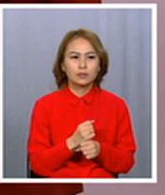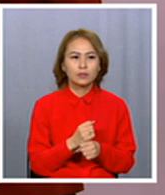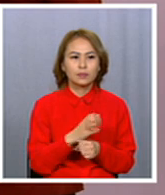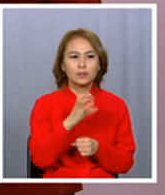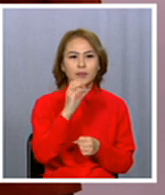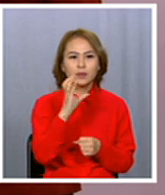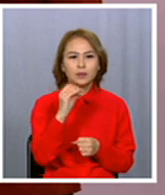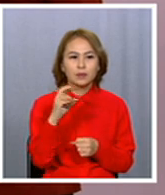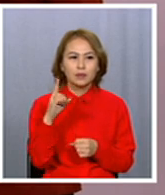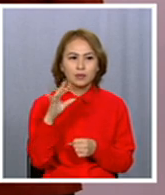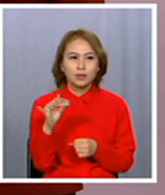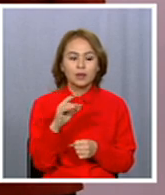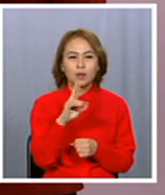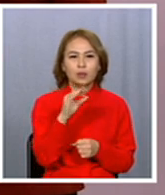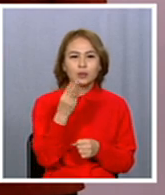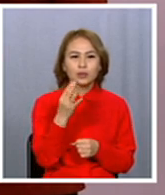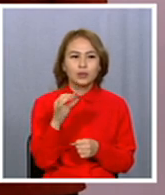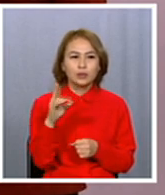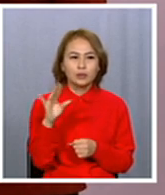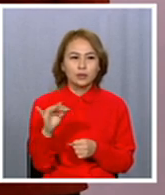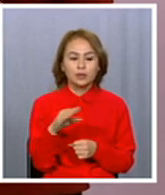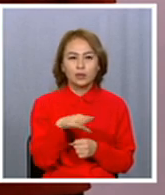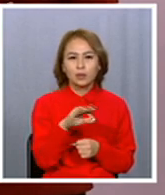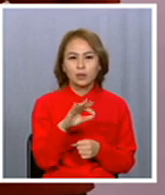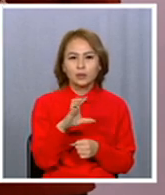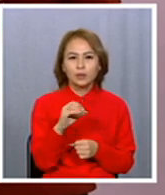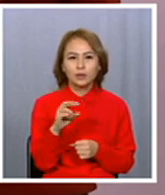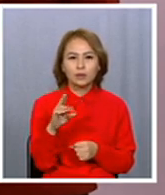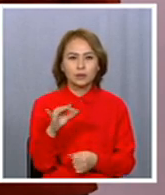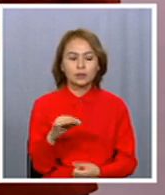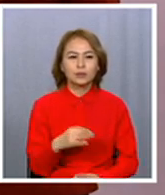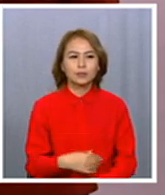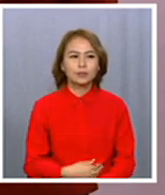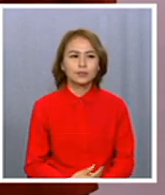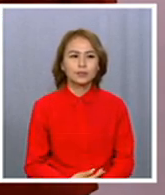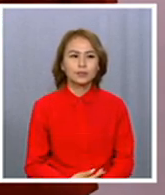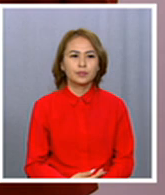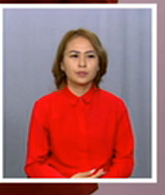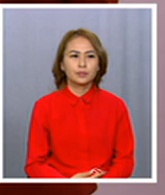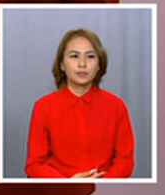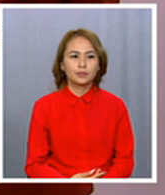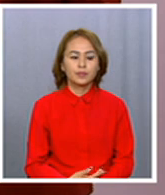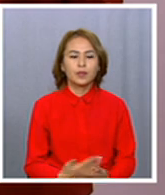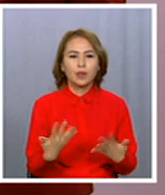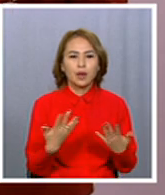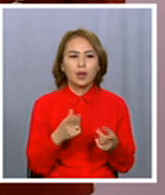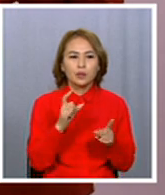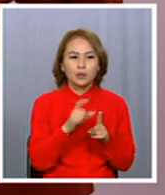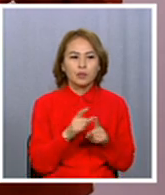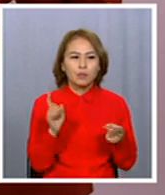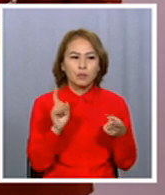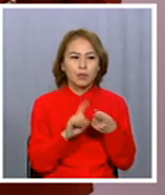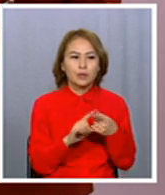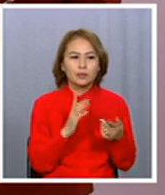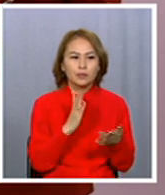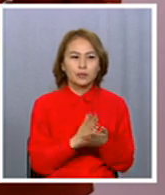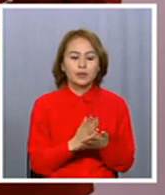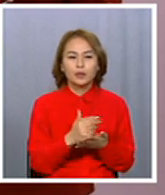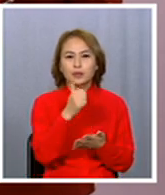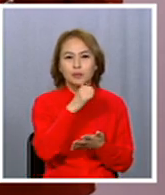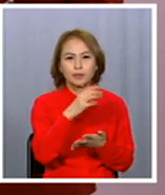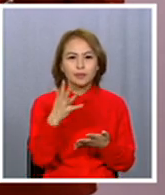Еседі, көшеді, және төседі. Етістіктер қай сөзбен байланысып тұр? Таба